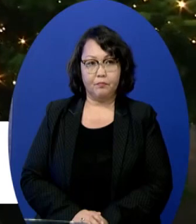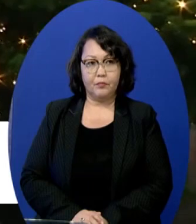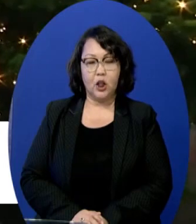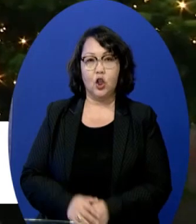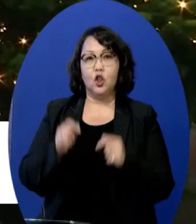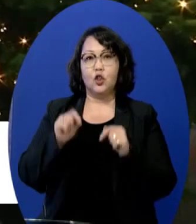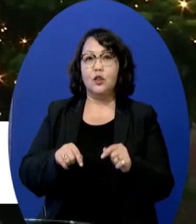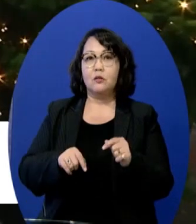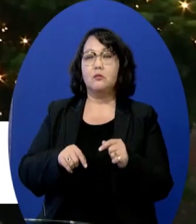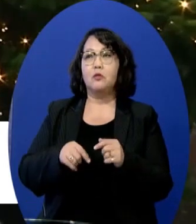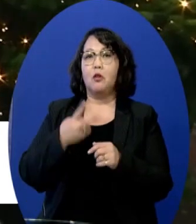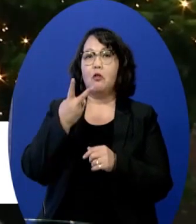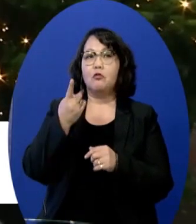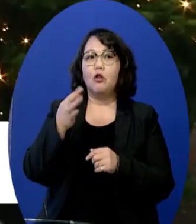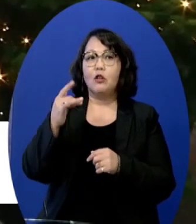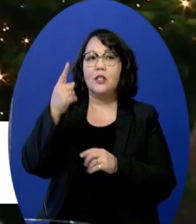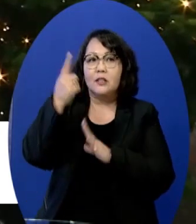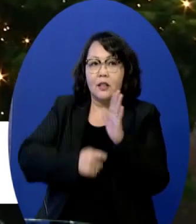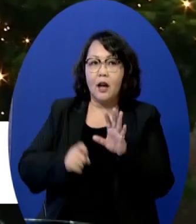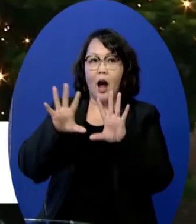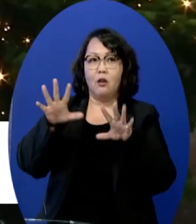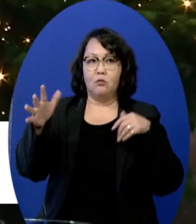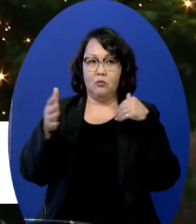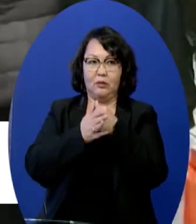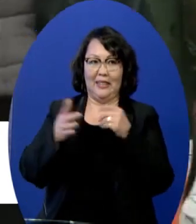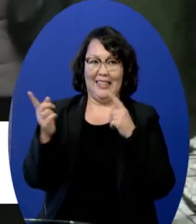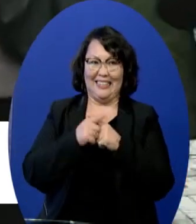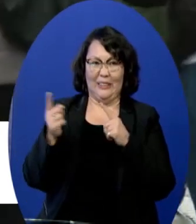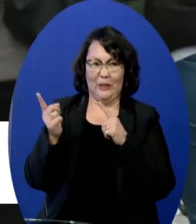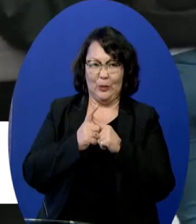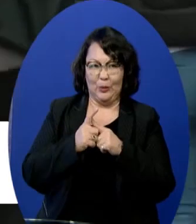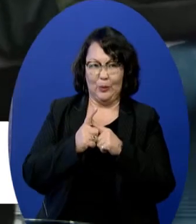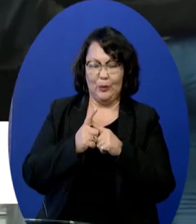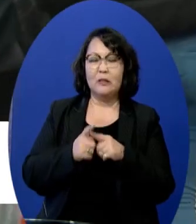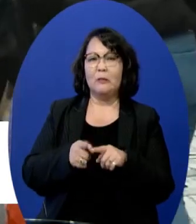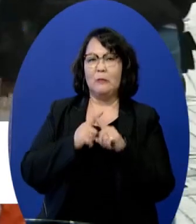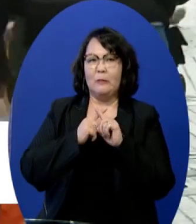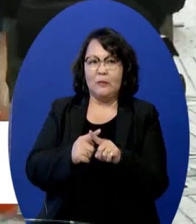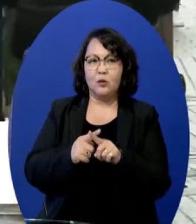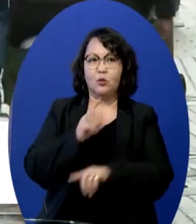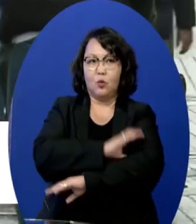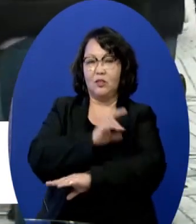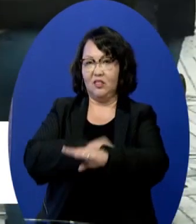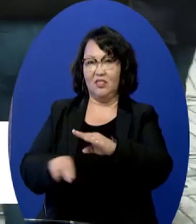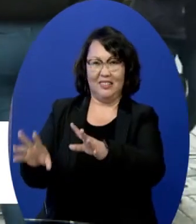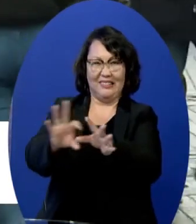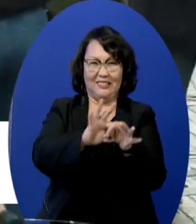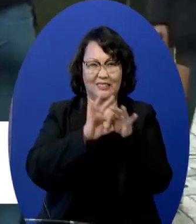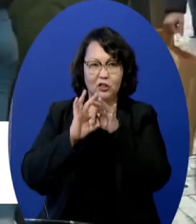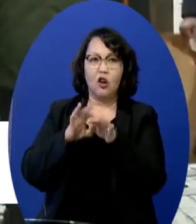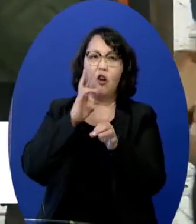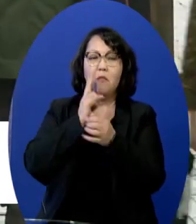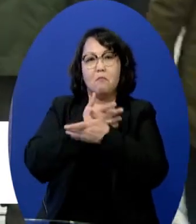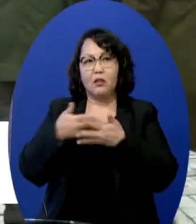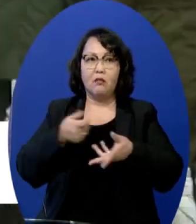За өнөөдрөөс эх оны 1-р сарын 11 хүртэл үргэлжлэх хатуу хөл хорионы үед бүх сургууль цэцэрлэгийг хааж байна. Хүнсний болоод өдөр тутмын